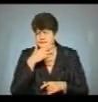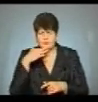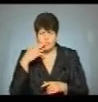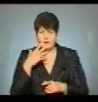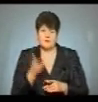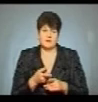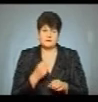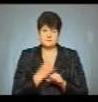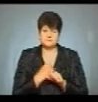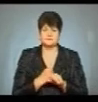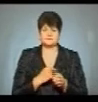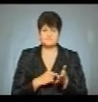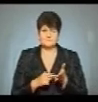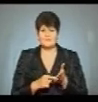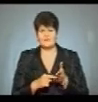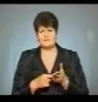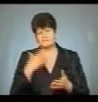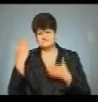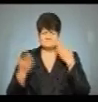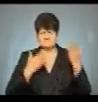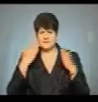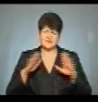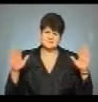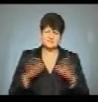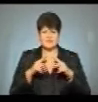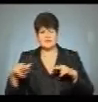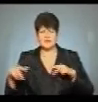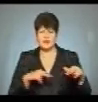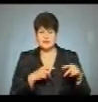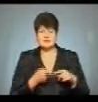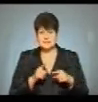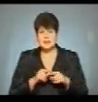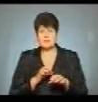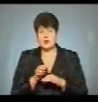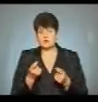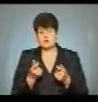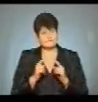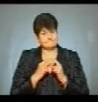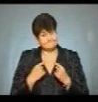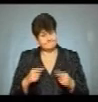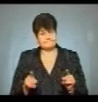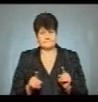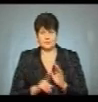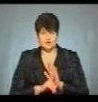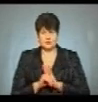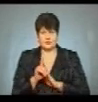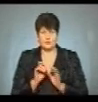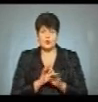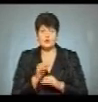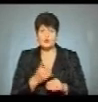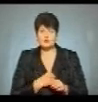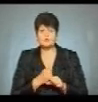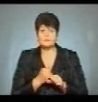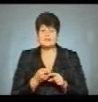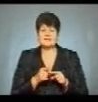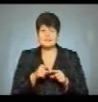ставимо акцент на розваги, на спів, на танці. Цей проєкт є таким трохи пілотним проєктом, і ми хочемо зробити цей